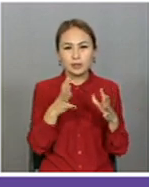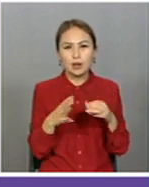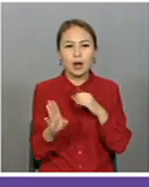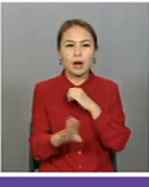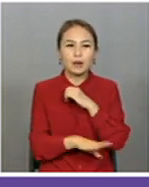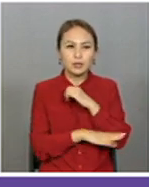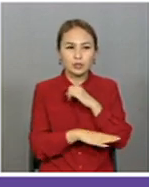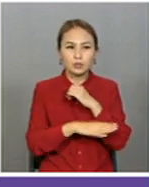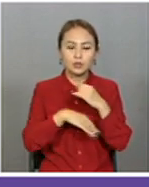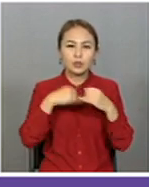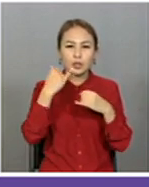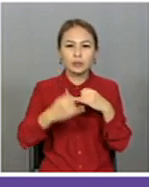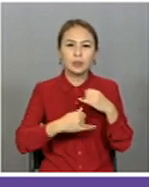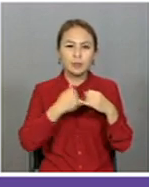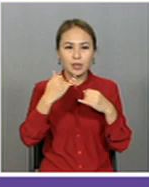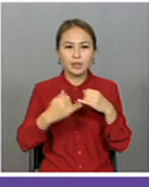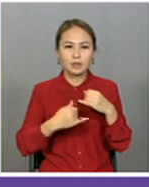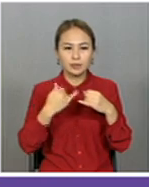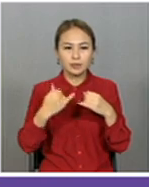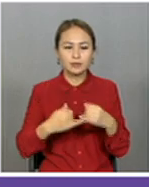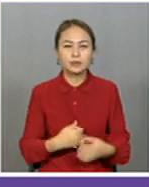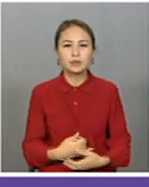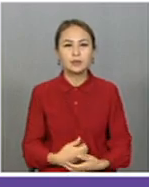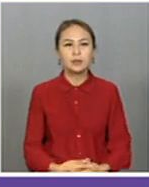шарды ағаштың бұтағына байлады.